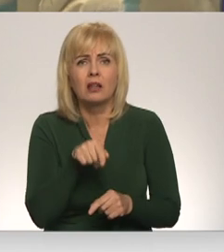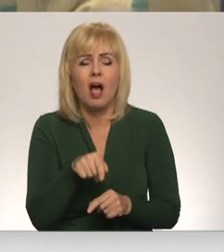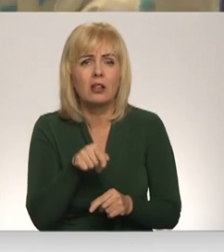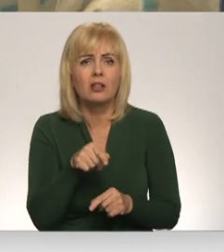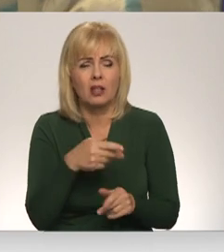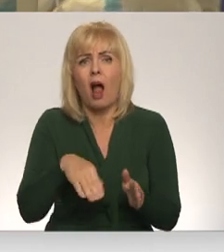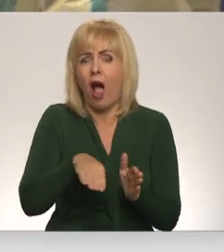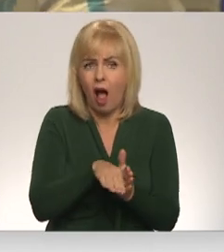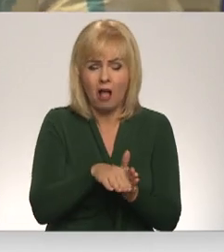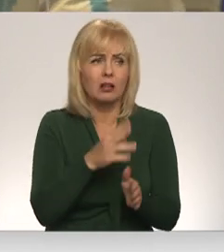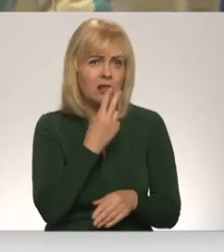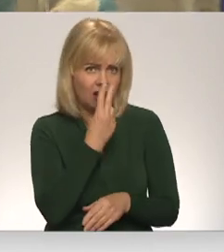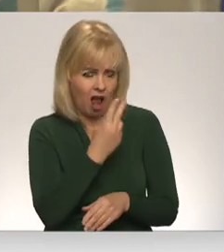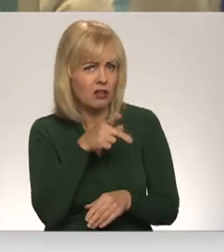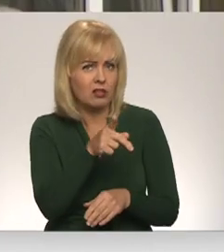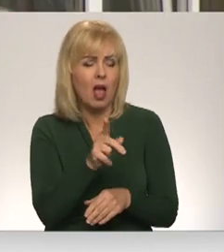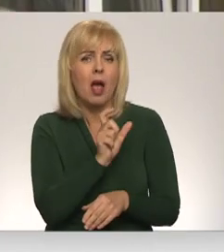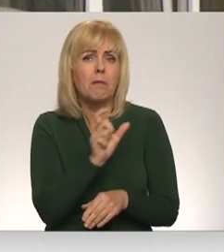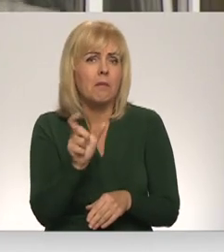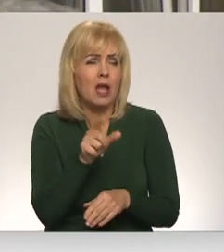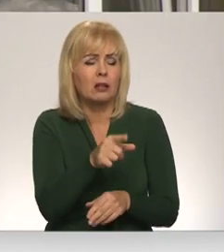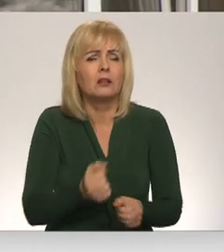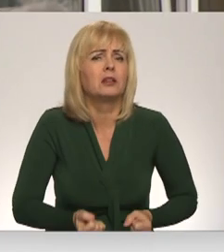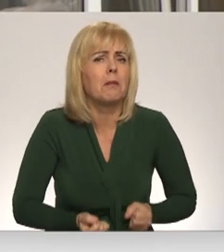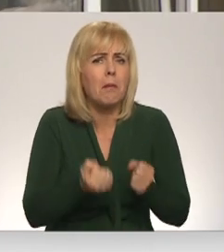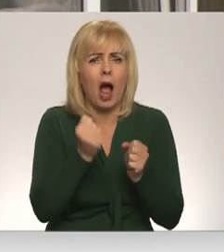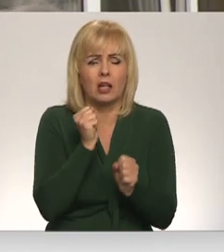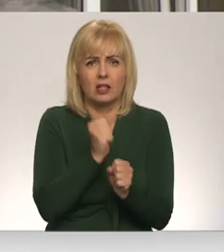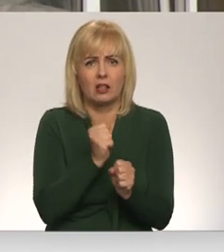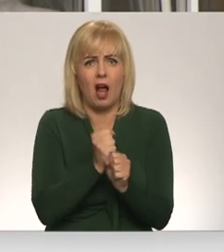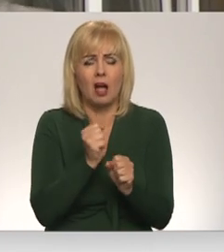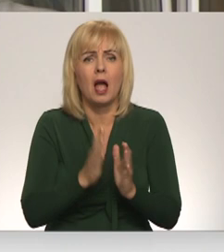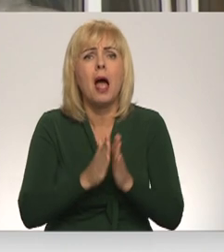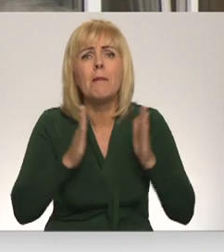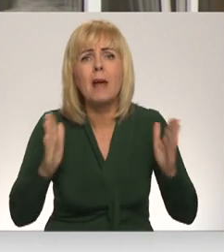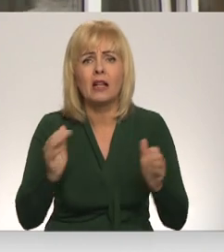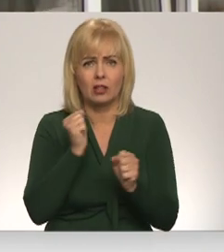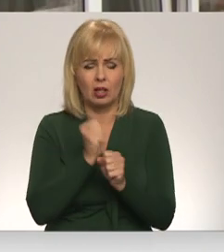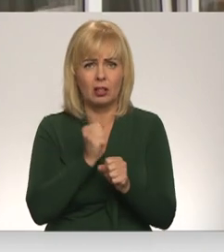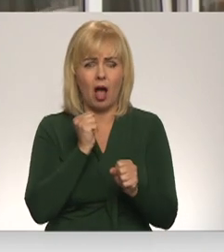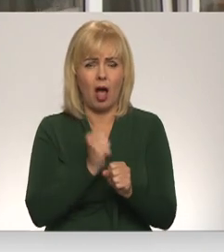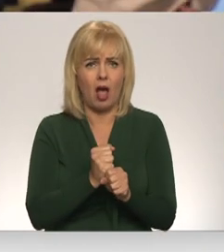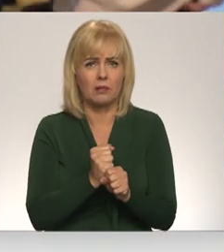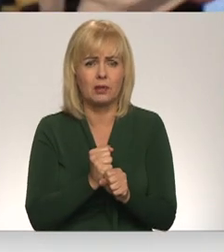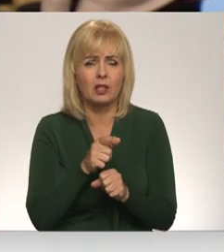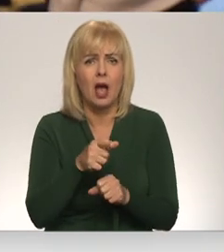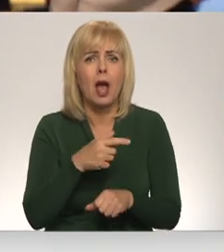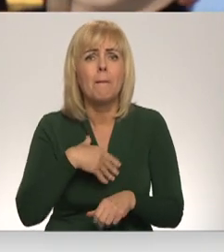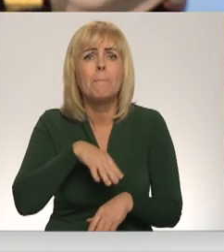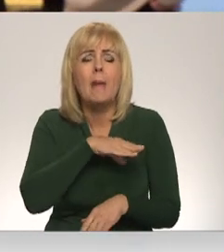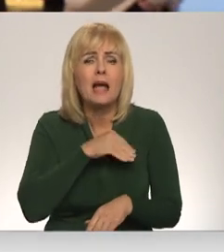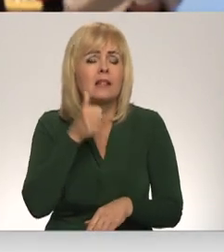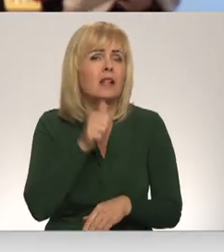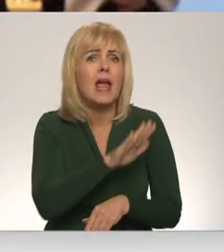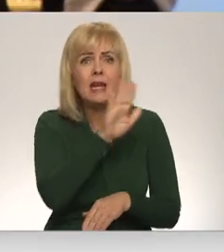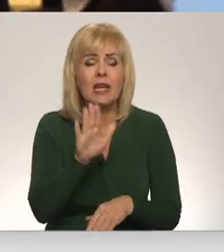kad es pieredzēju, cik viņi smagi strādā, cik tas ir tāds milzīgs darbs, neaptverams darbs, un kad mēs